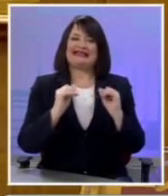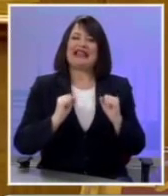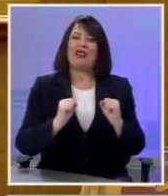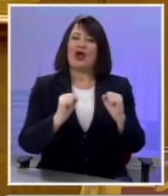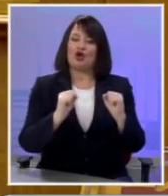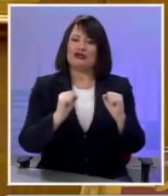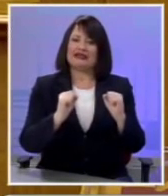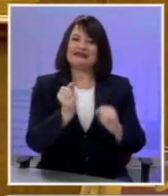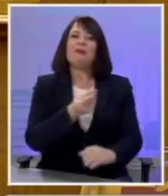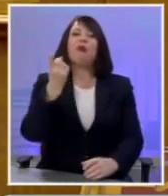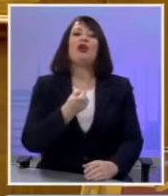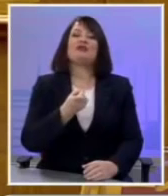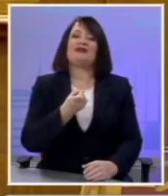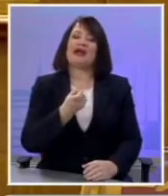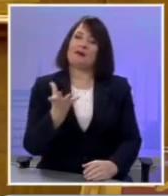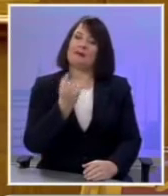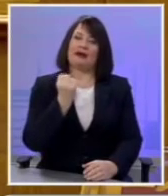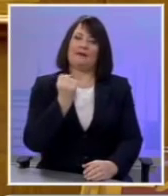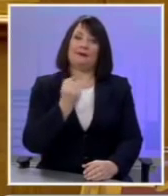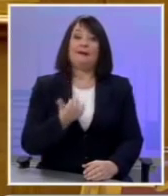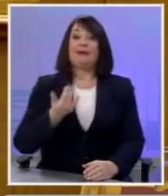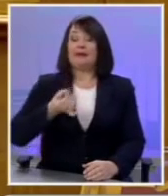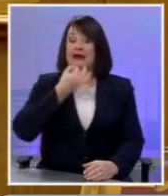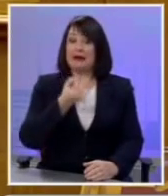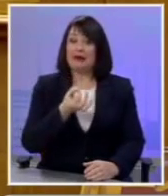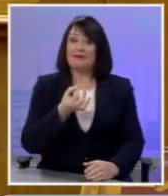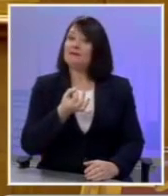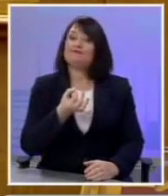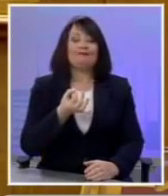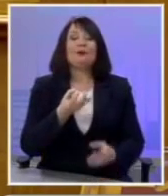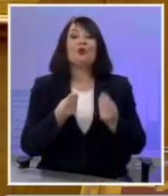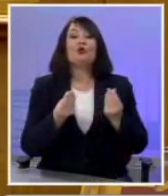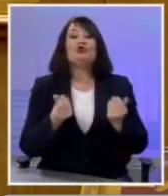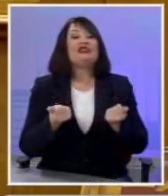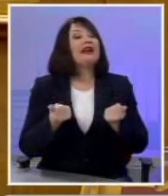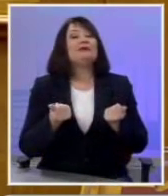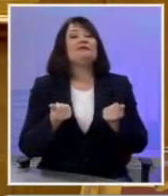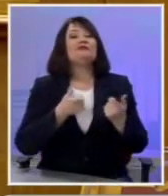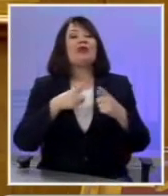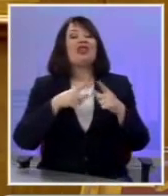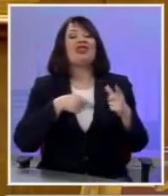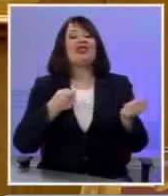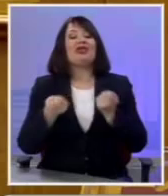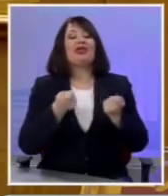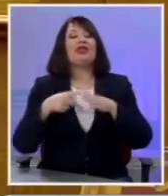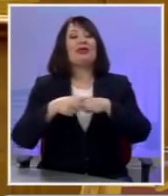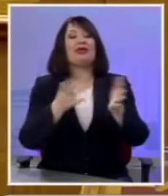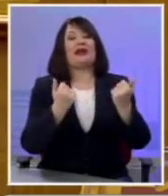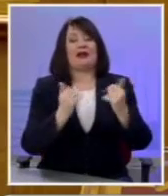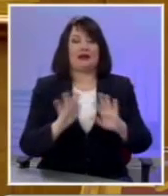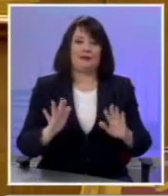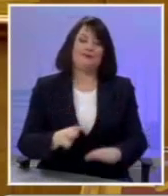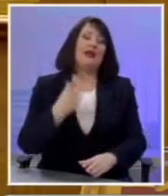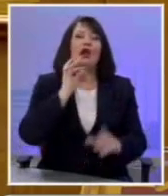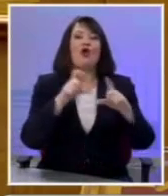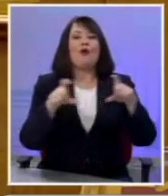απέξε την πλειοψηφία. Αλλά όπως προείπα, χωρίς κανένα ουσιαστικό λόγο στη διοίκηση των τραπεζών, καθώς οι μετοχές